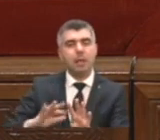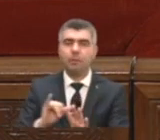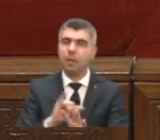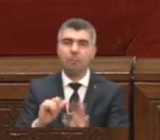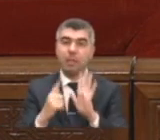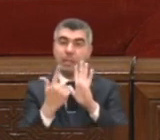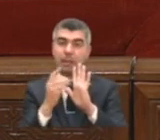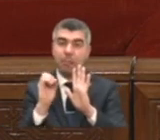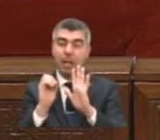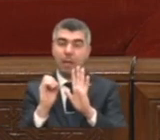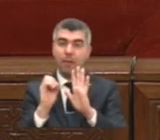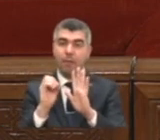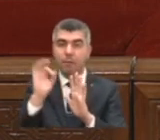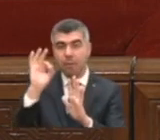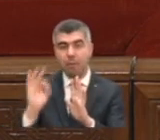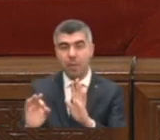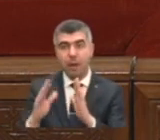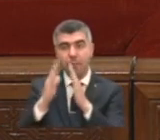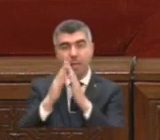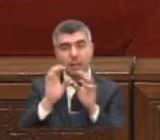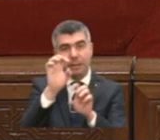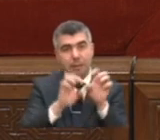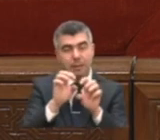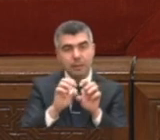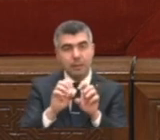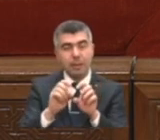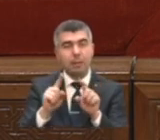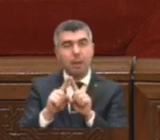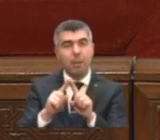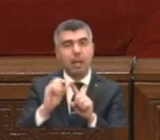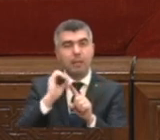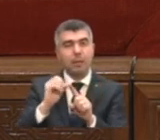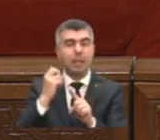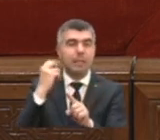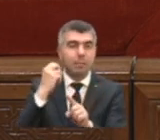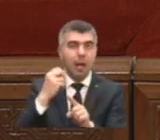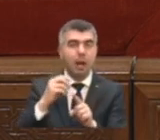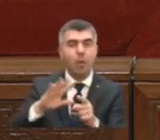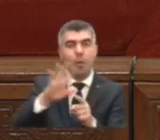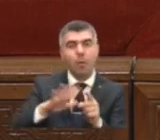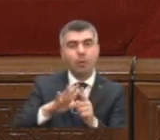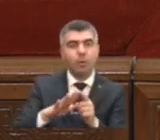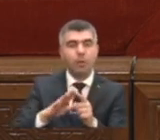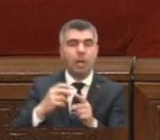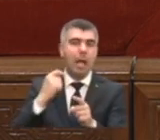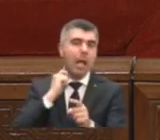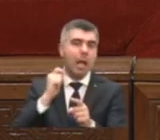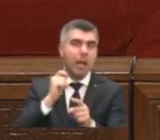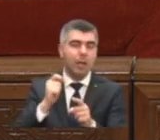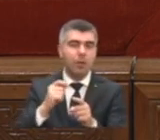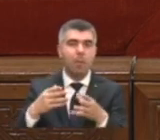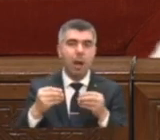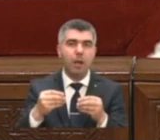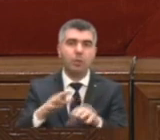70% ديال الصفيح تيتواجد ما بين الصخيرات، تميره، كرسيف، العريش، الدار البيضاء الكبرى، مراكش